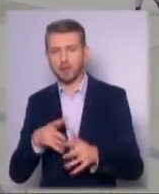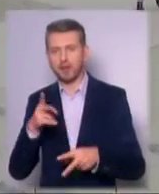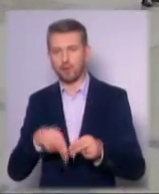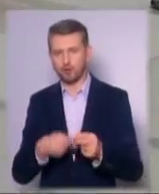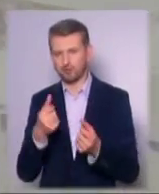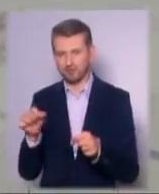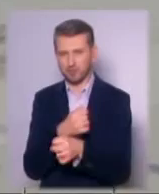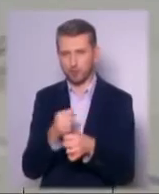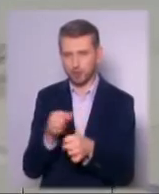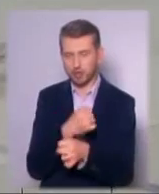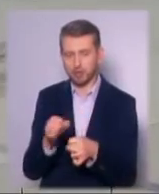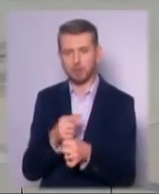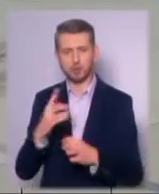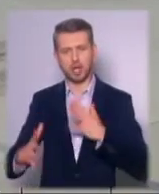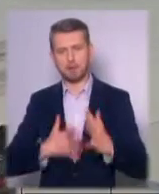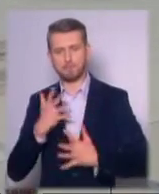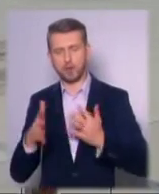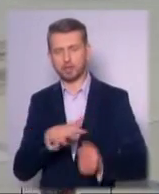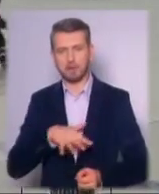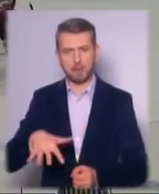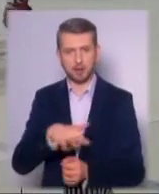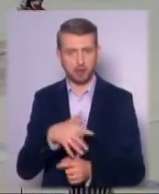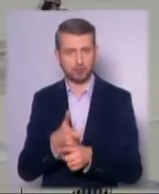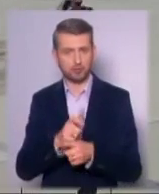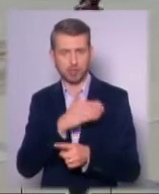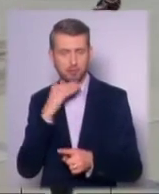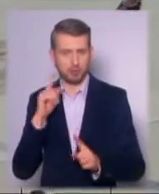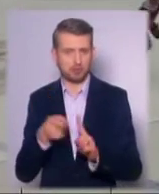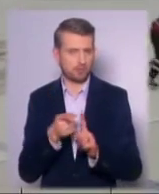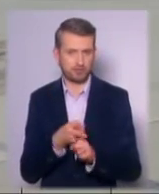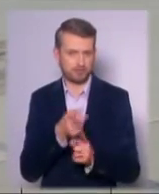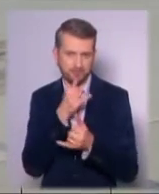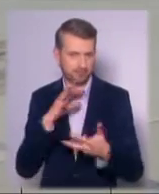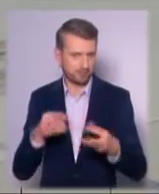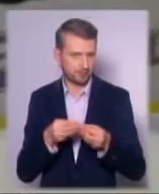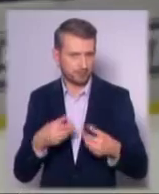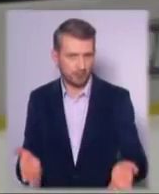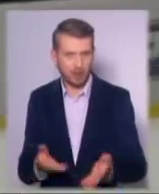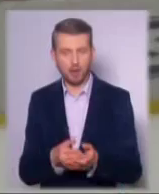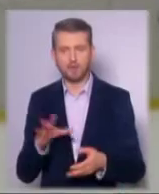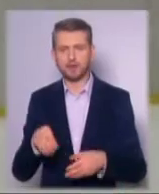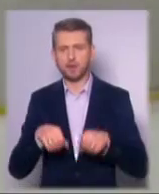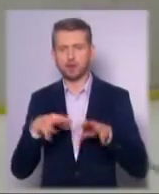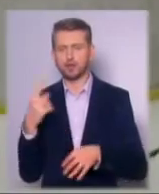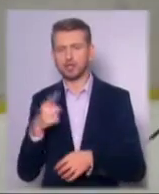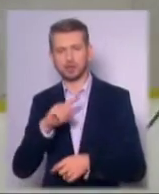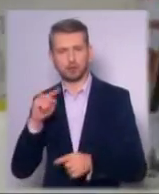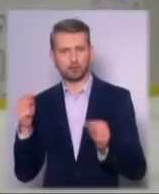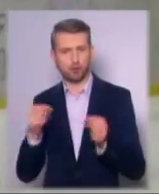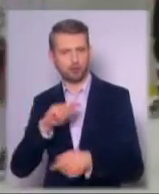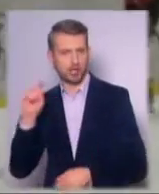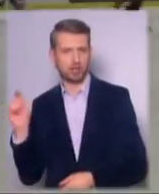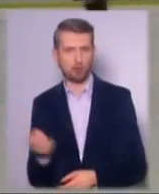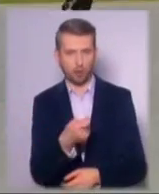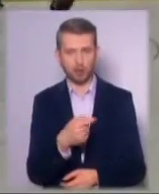сутичками. Проте емоції на майданчику велику кількість шайб не втілилися. Усе вирішив єдиний точний кидок у другому періоді